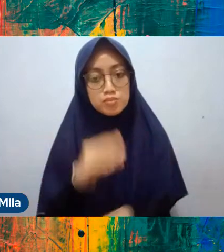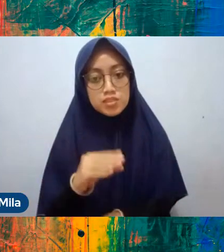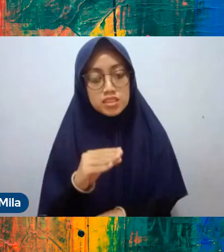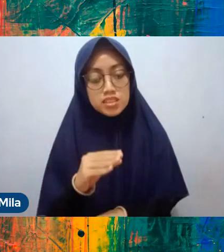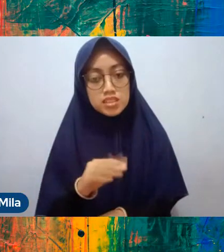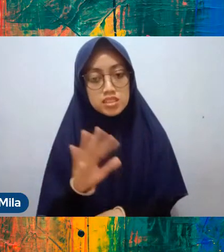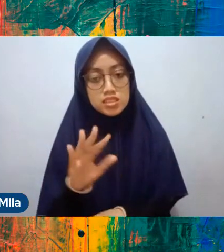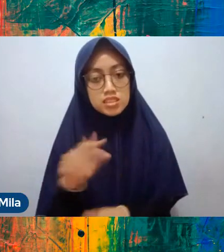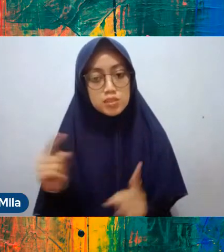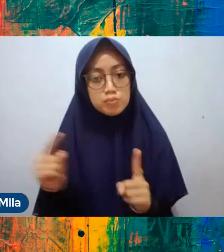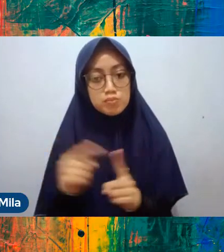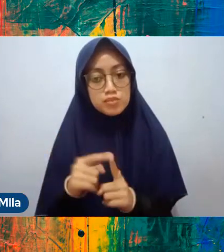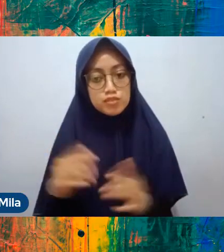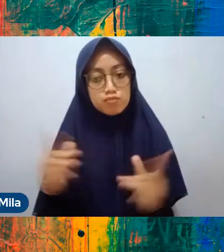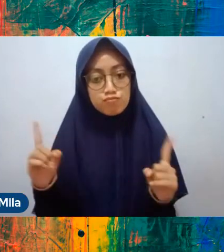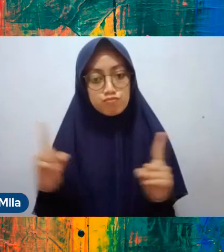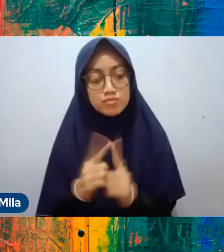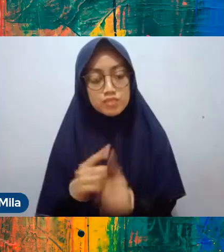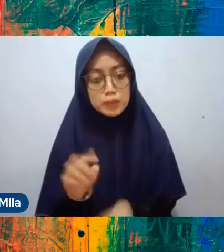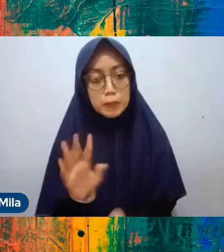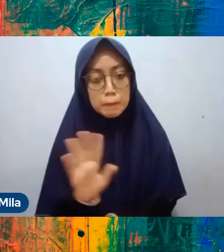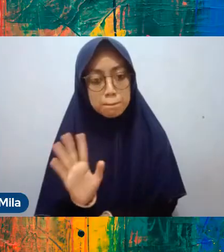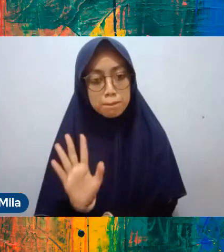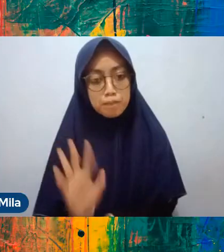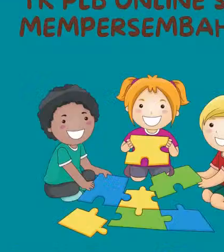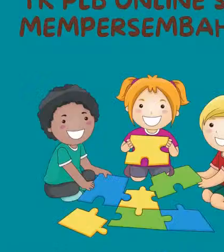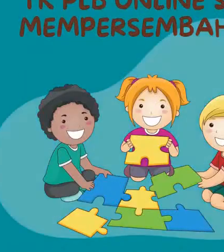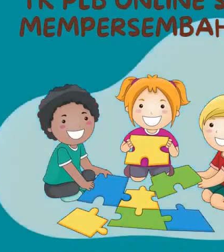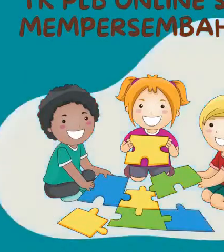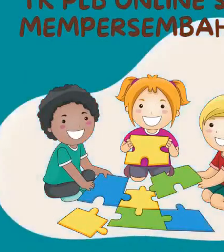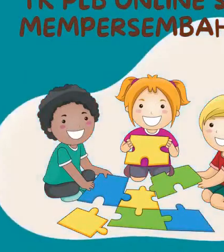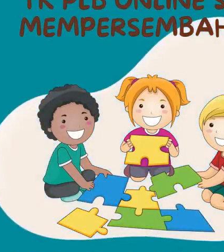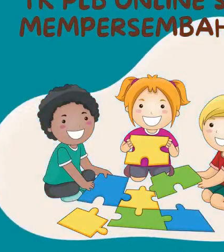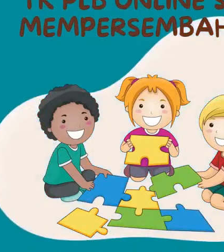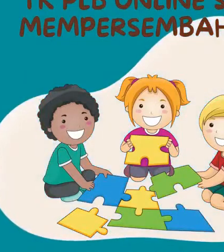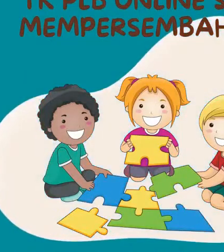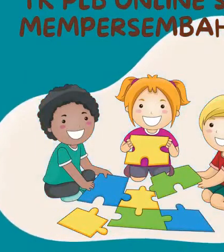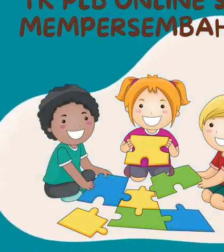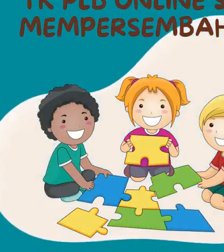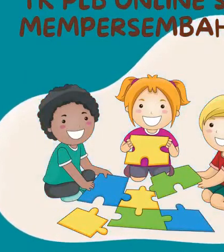jumpa. Bye-bye. Thank you.